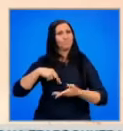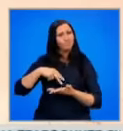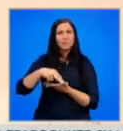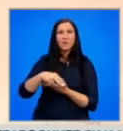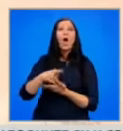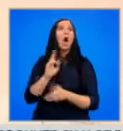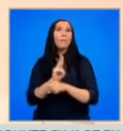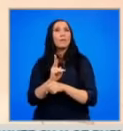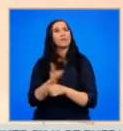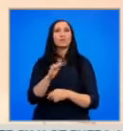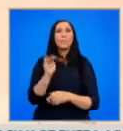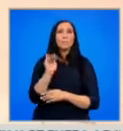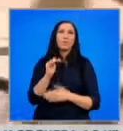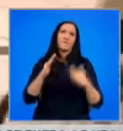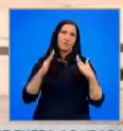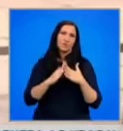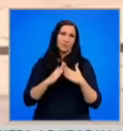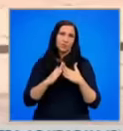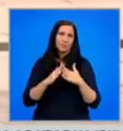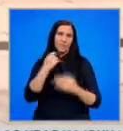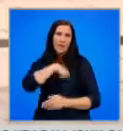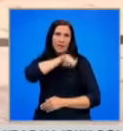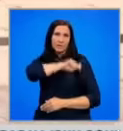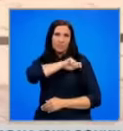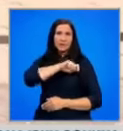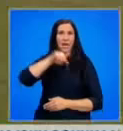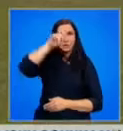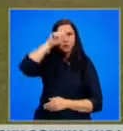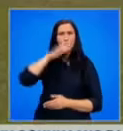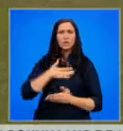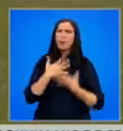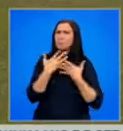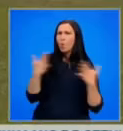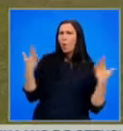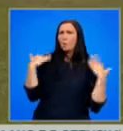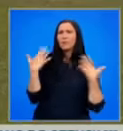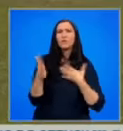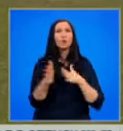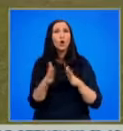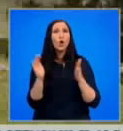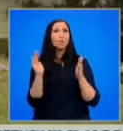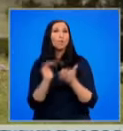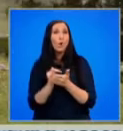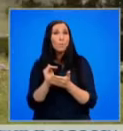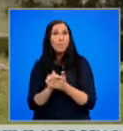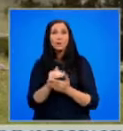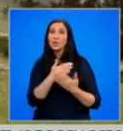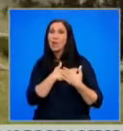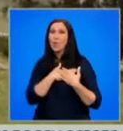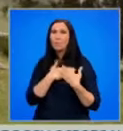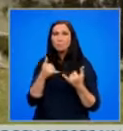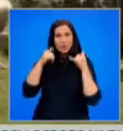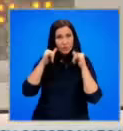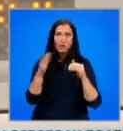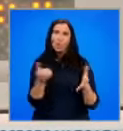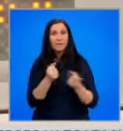обяд вече ще съм у дома. В испанската столица има много паркове, където хора и домашни любимци намират спасение от